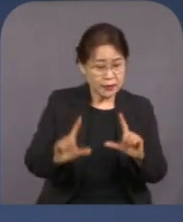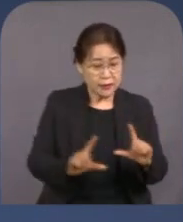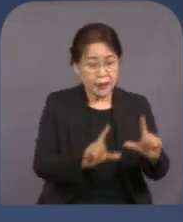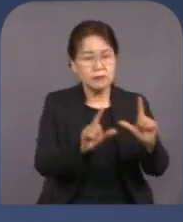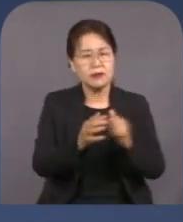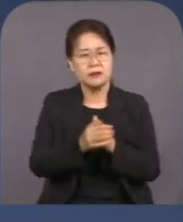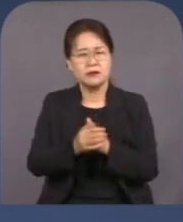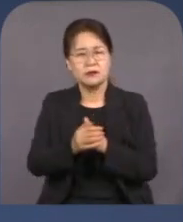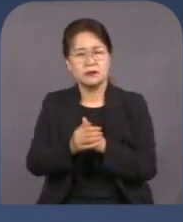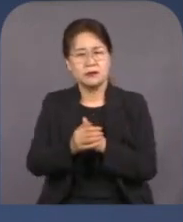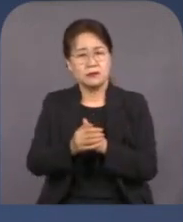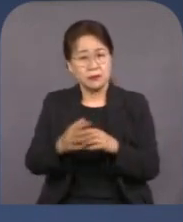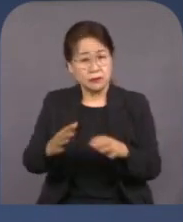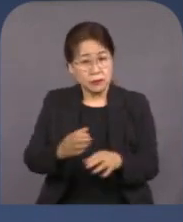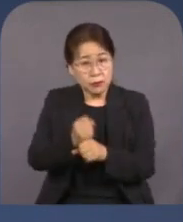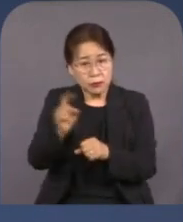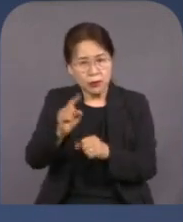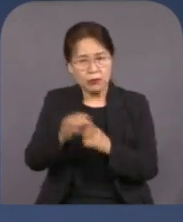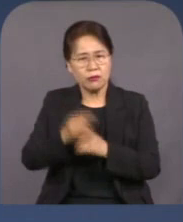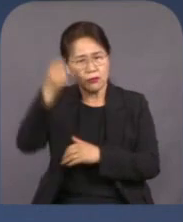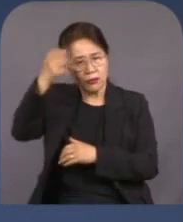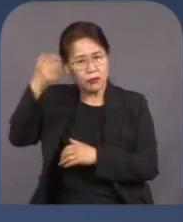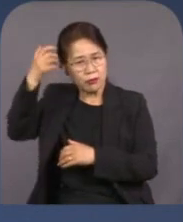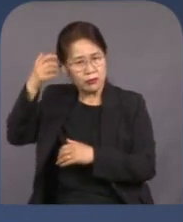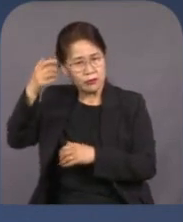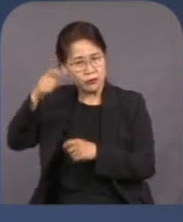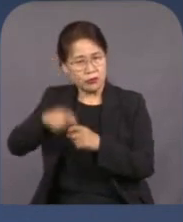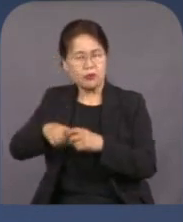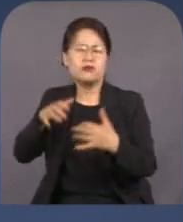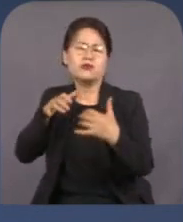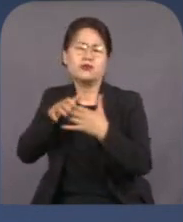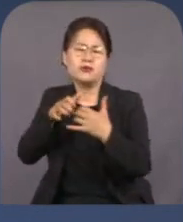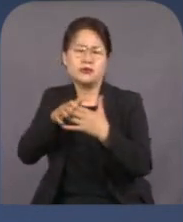한마디로 말하면 영적인 전쟁입니다